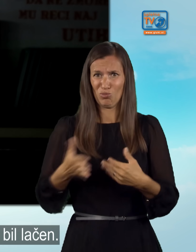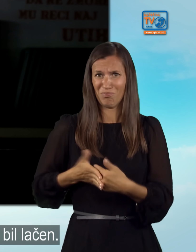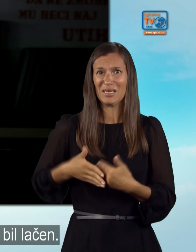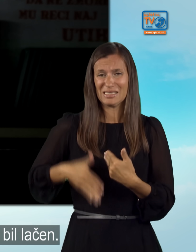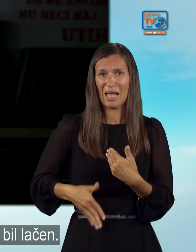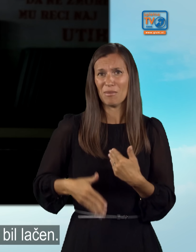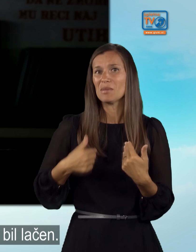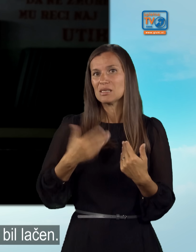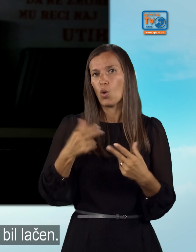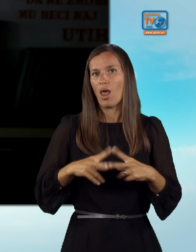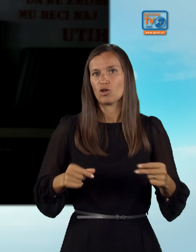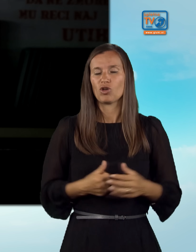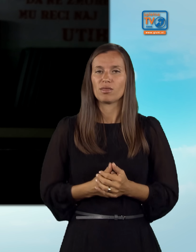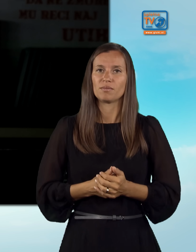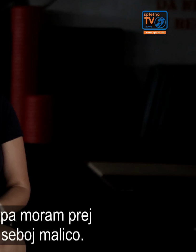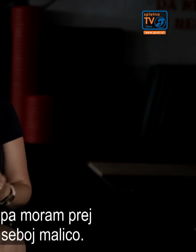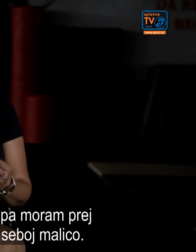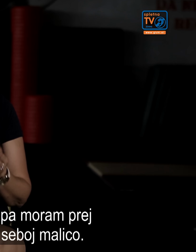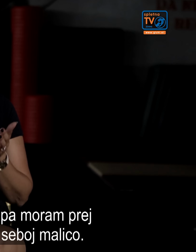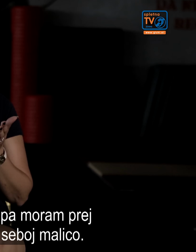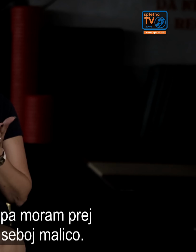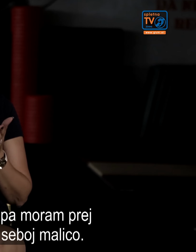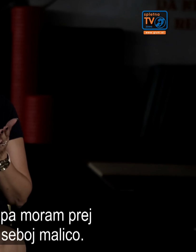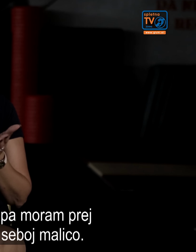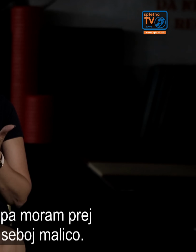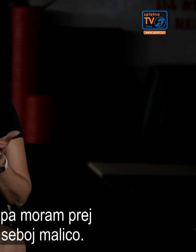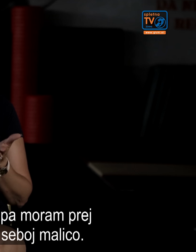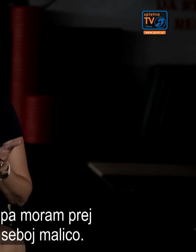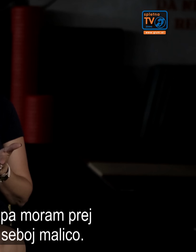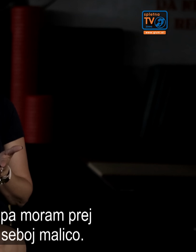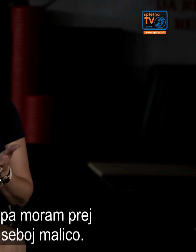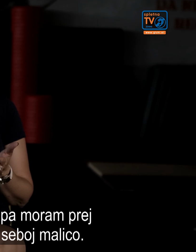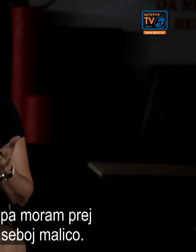tist trenutek nič pri sebi, pa sem bil lačen, ne.